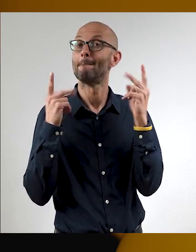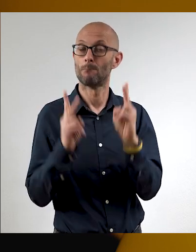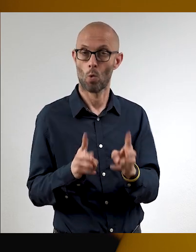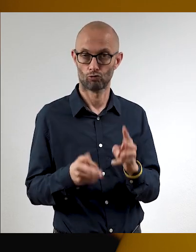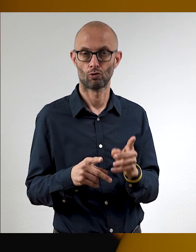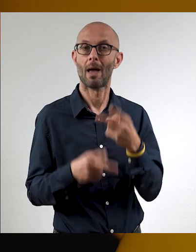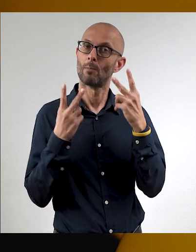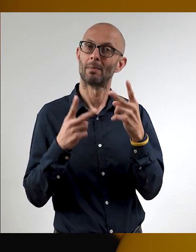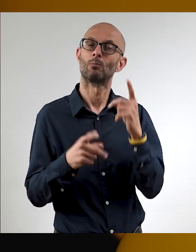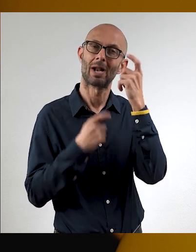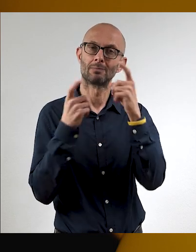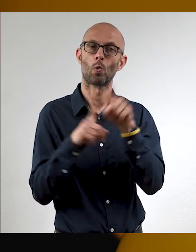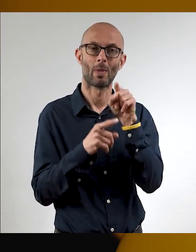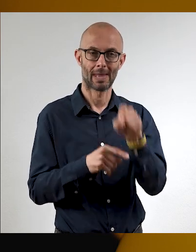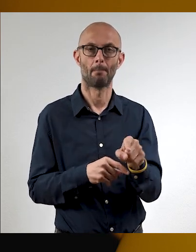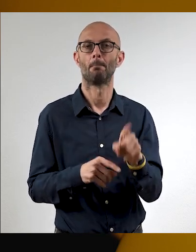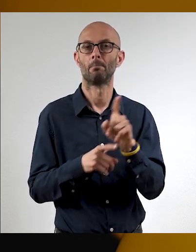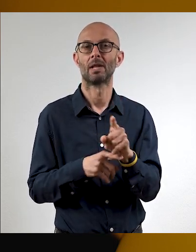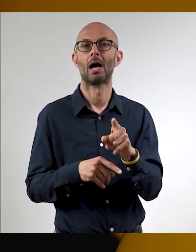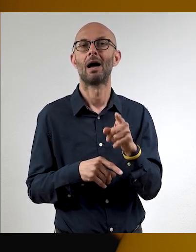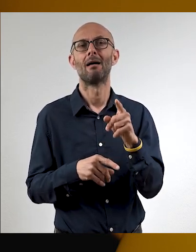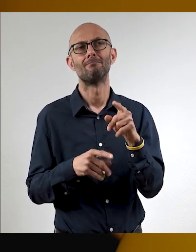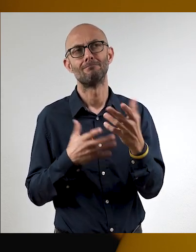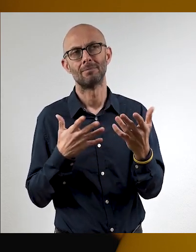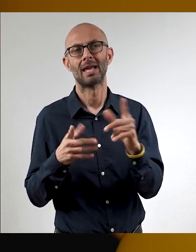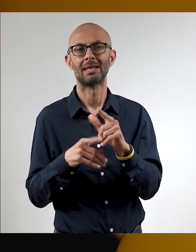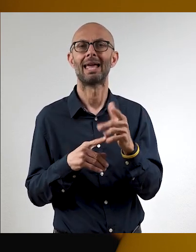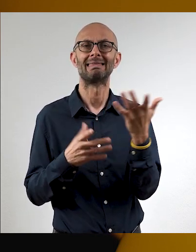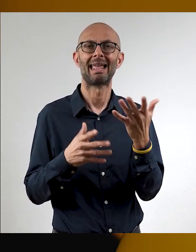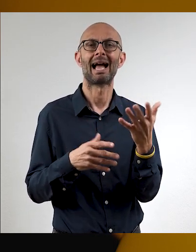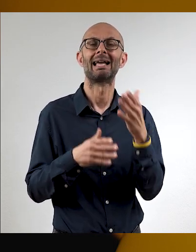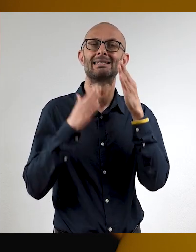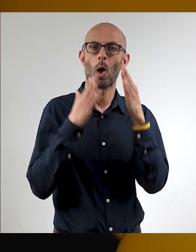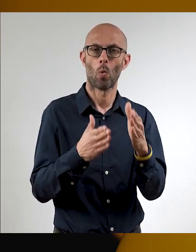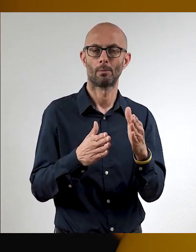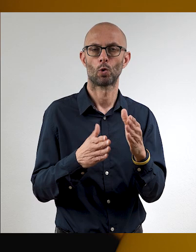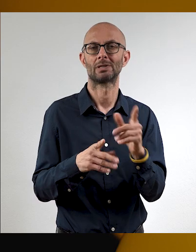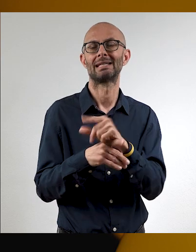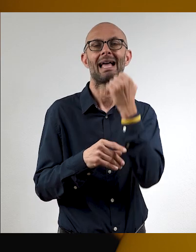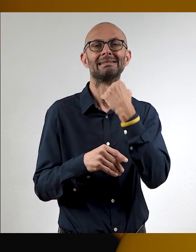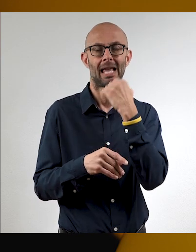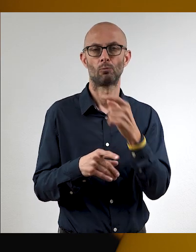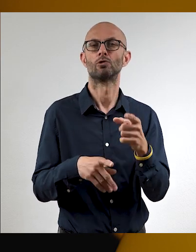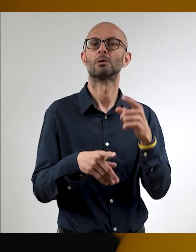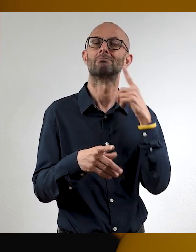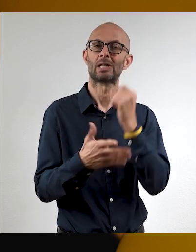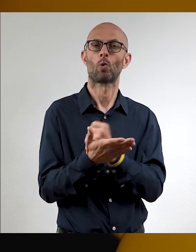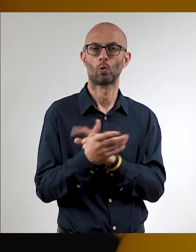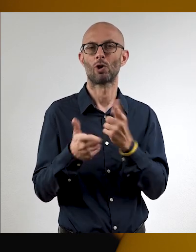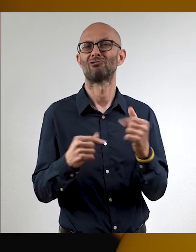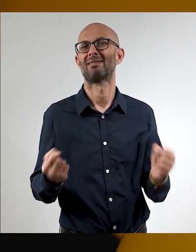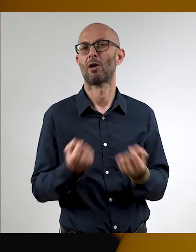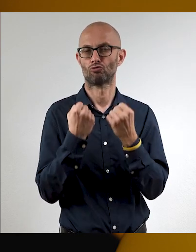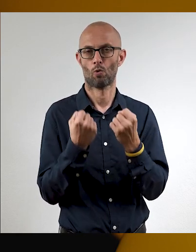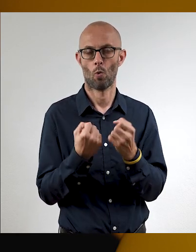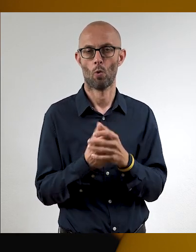možno, je pomembno razmišljati o tem, da je vsaj nekaj zaupnosti, zasebnosti zagotovljeno. Drugače